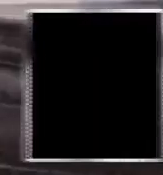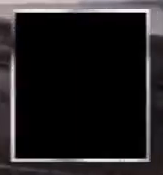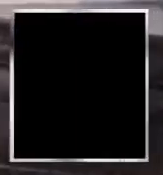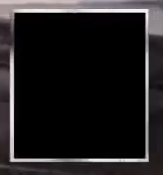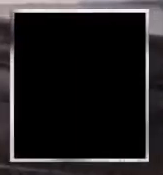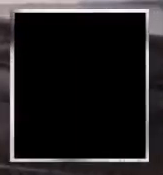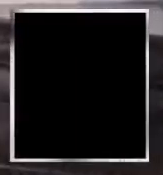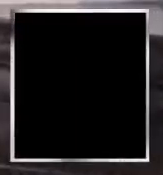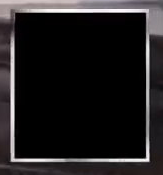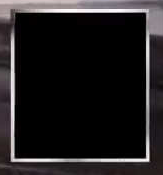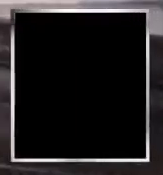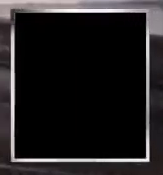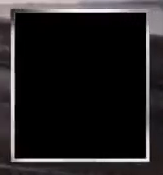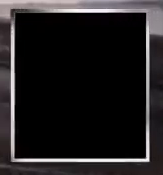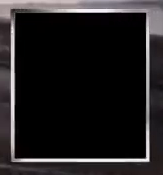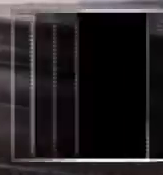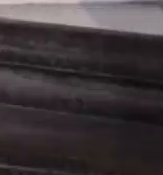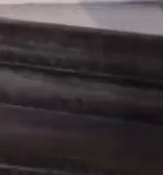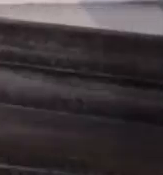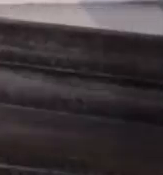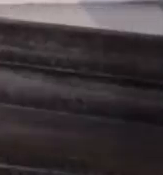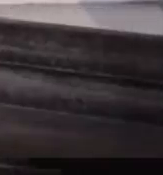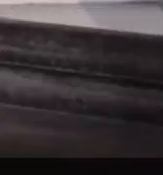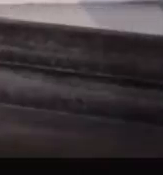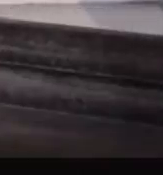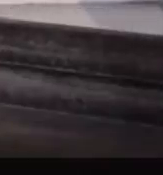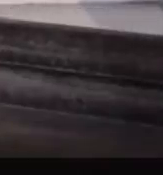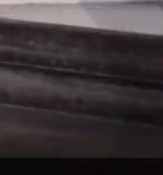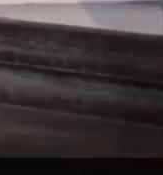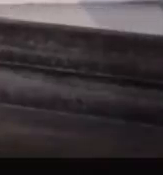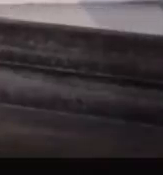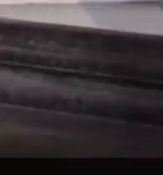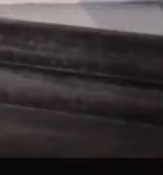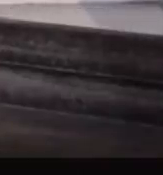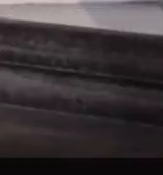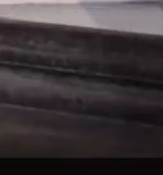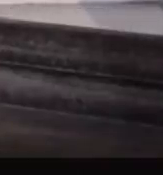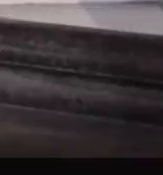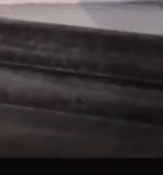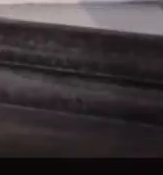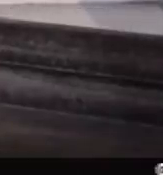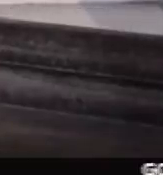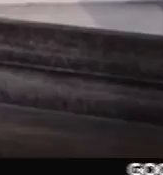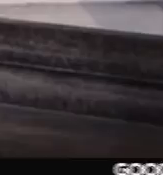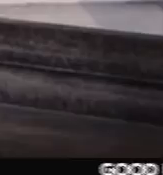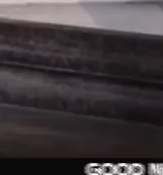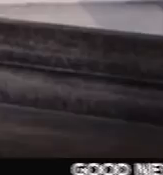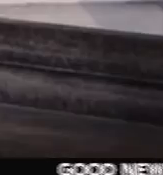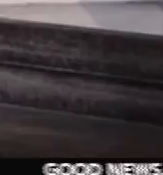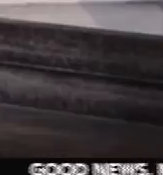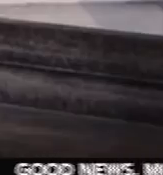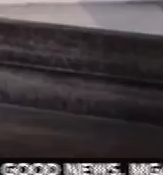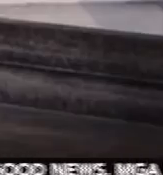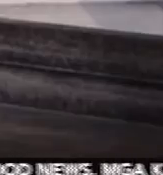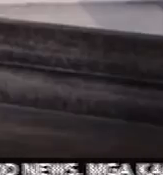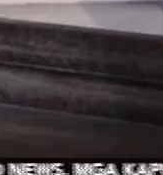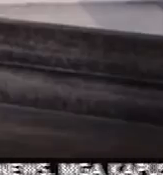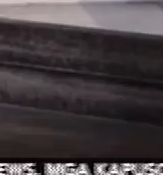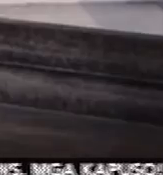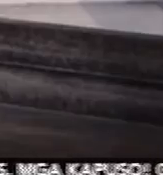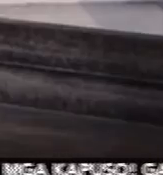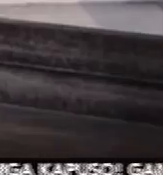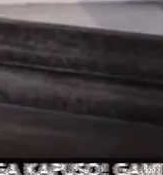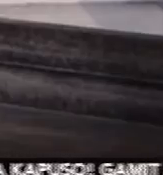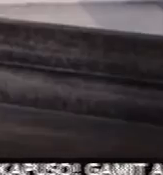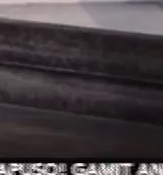Hindi sa center stage, kundi sa vaccination center, rumampang isang drag queen sa Isabela. Bakit kaya? Kilalanin natin siya sa pagtutok